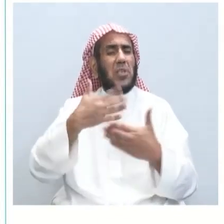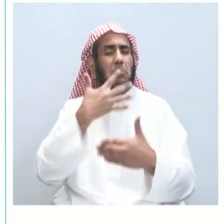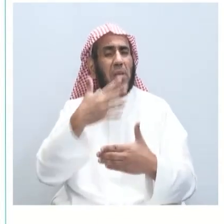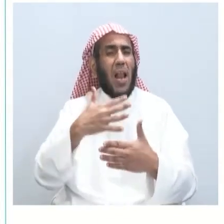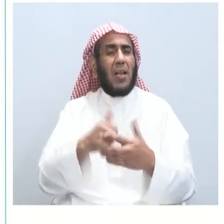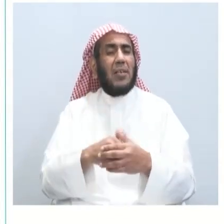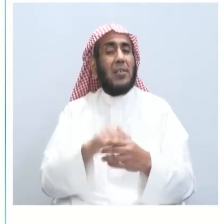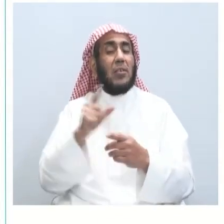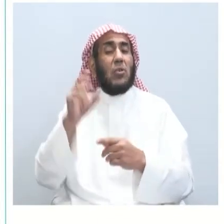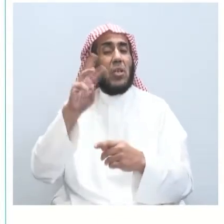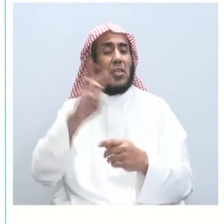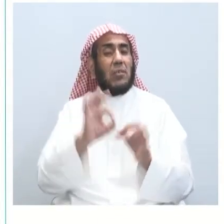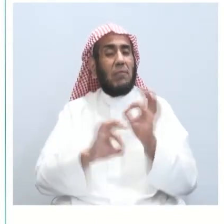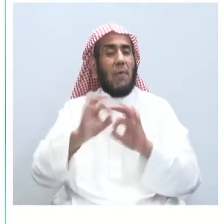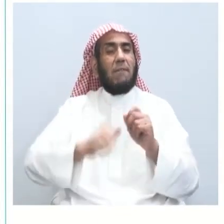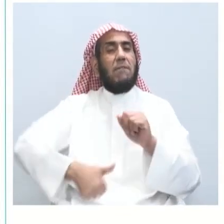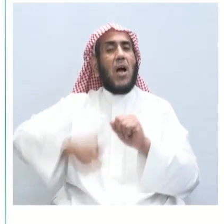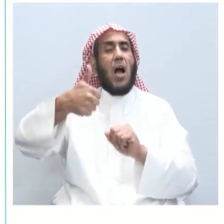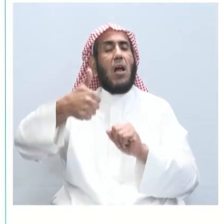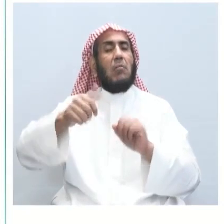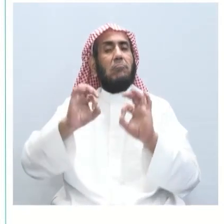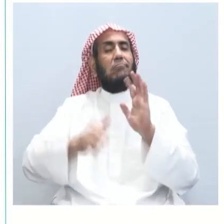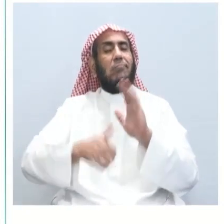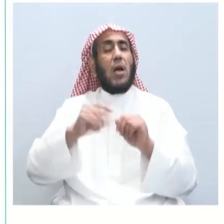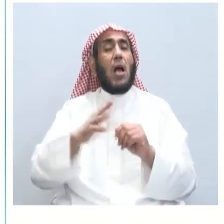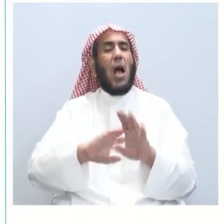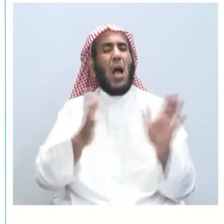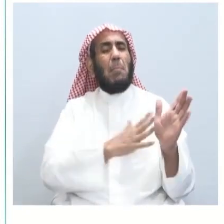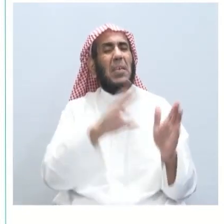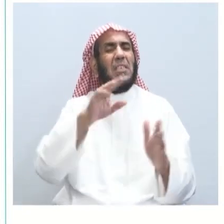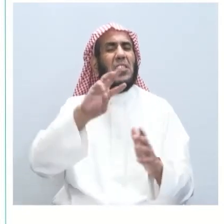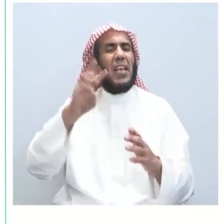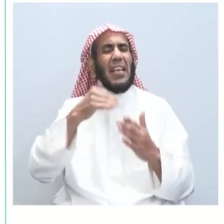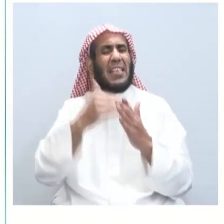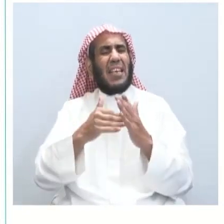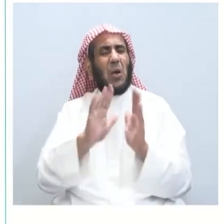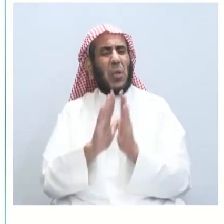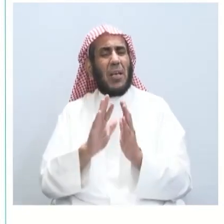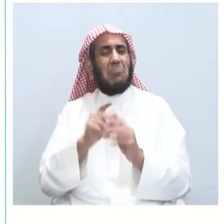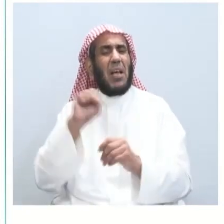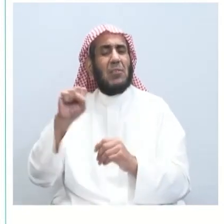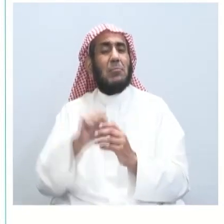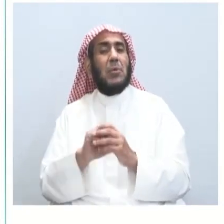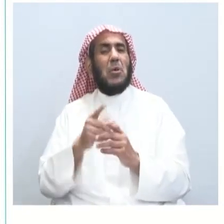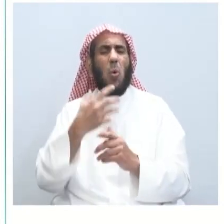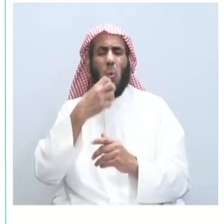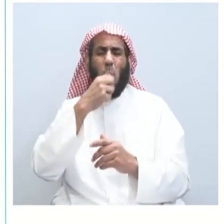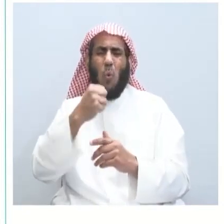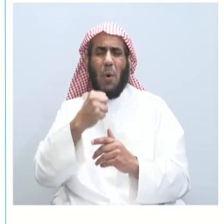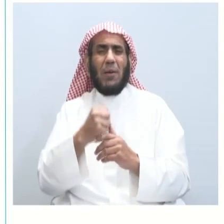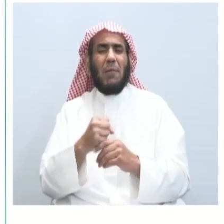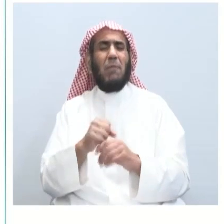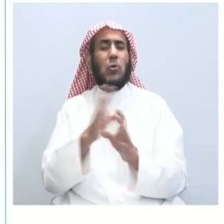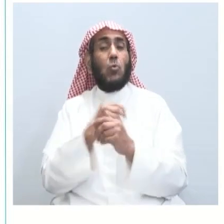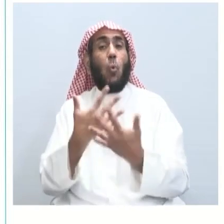ان تكون هذه الاستراتيجيه فعاله اما الشركات الاصغر او الادق تخصص تجد صعوبه في